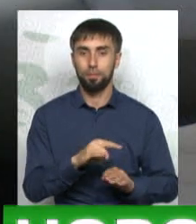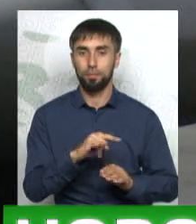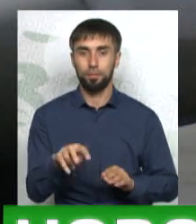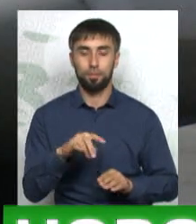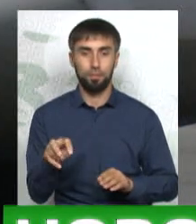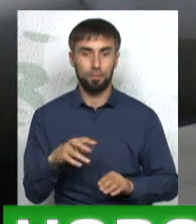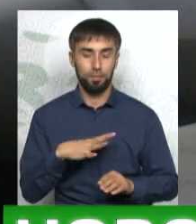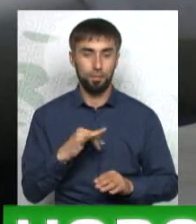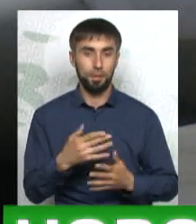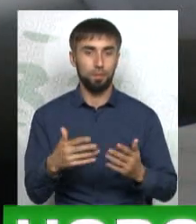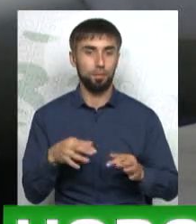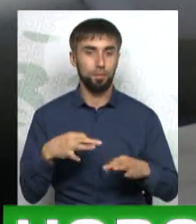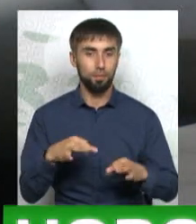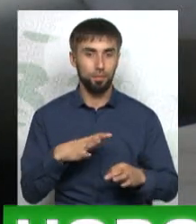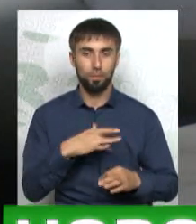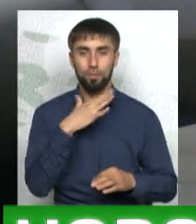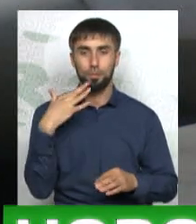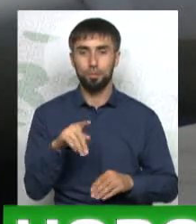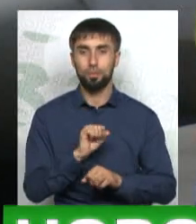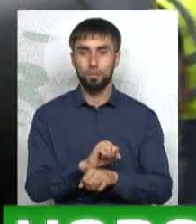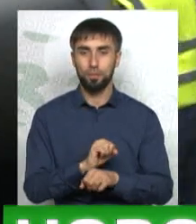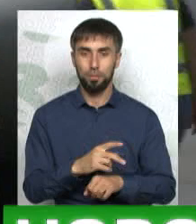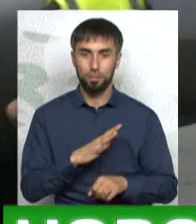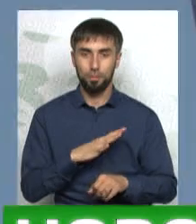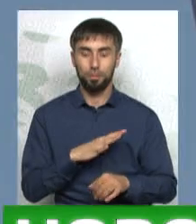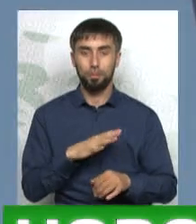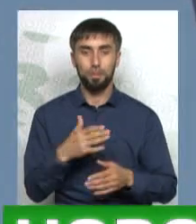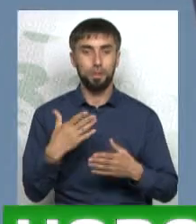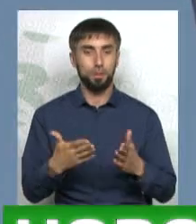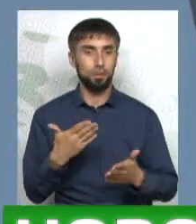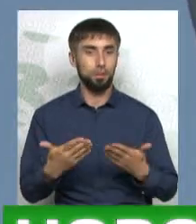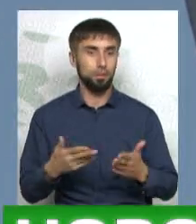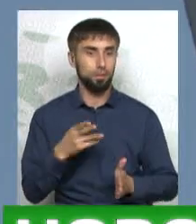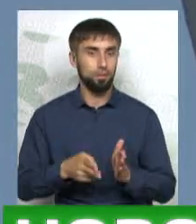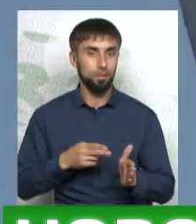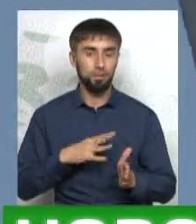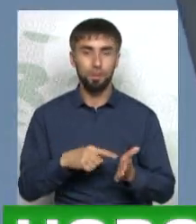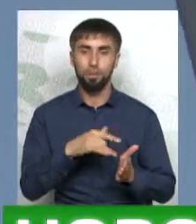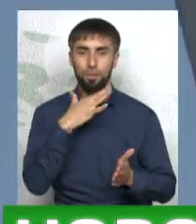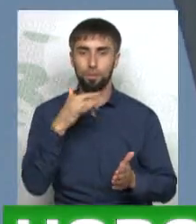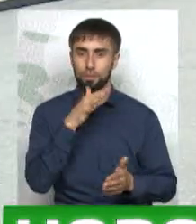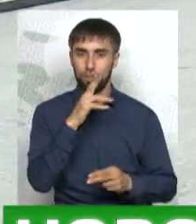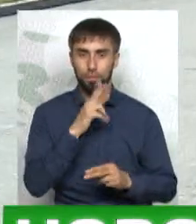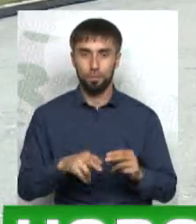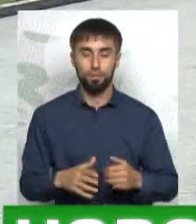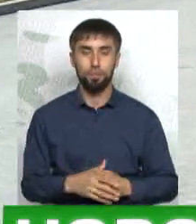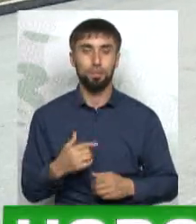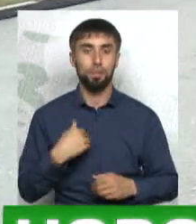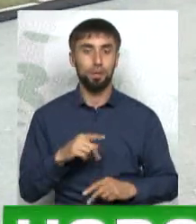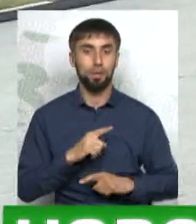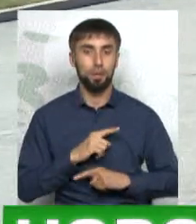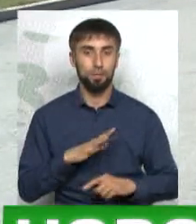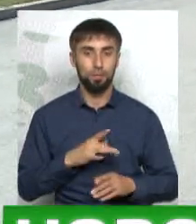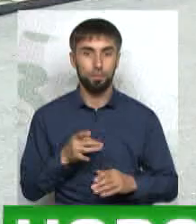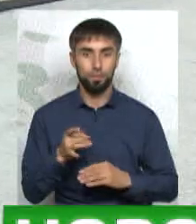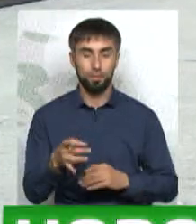выезжать в Сочи на автотранспорте и стоять в многочасовых пробках, либо ехать на поезде, что тоже отнимало много времени. Мы добирались до